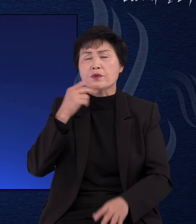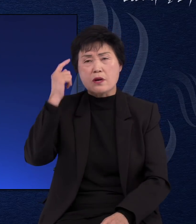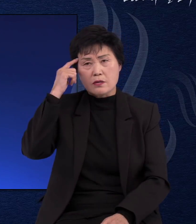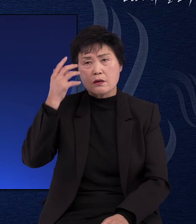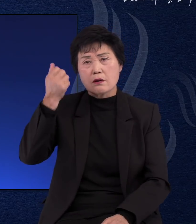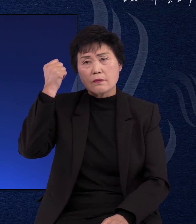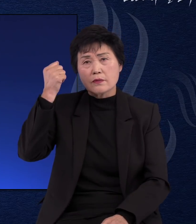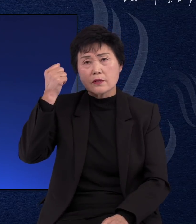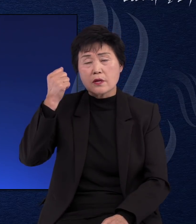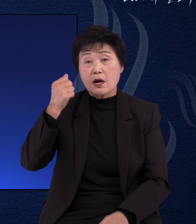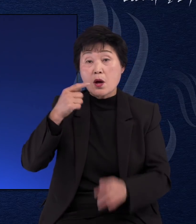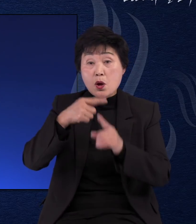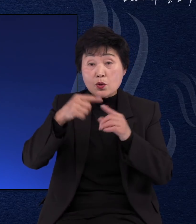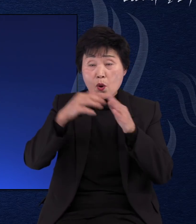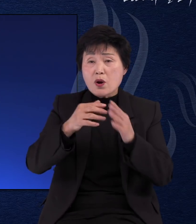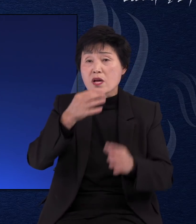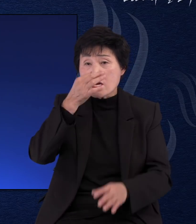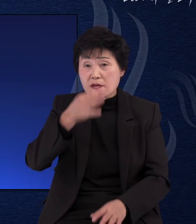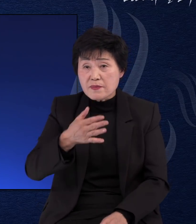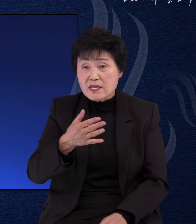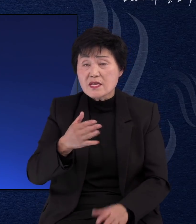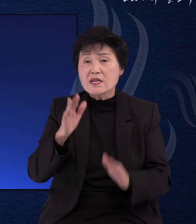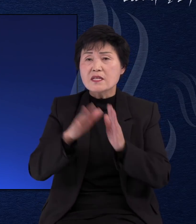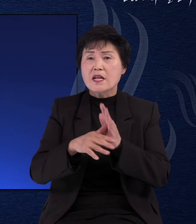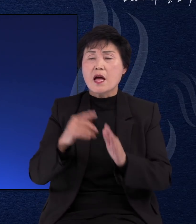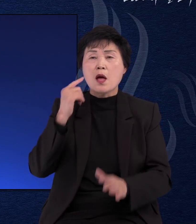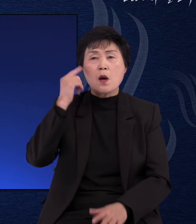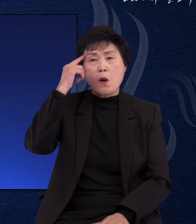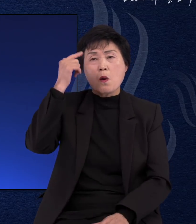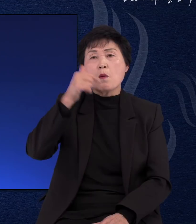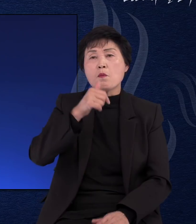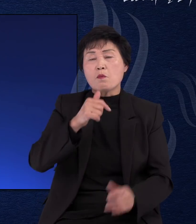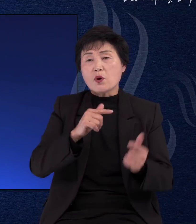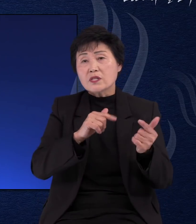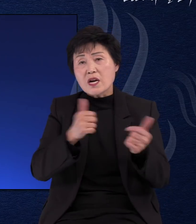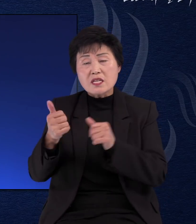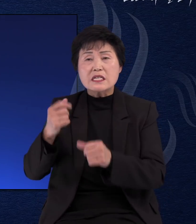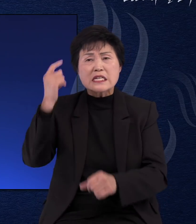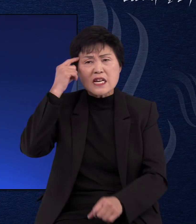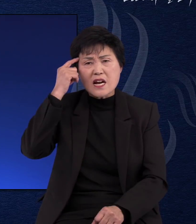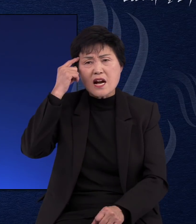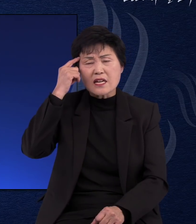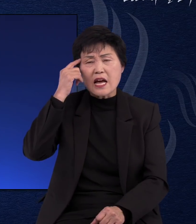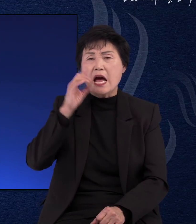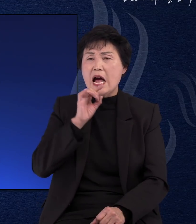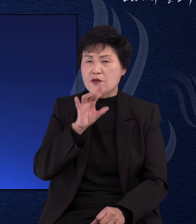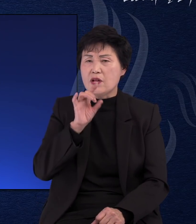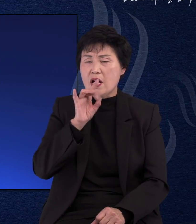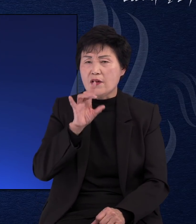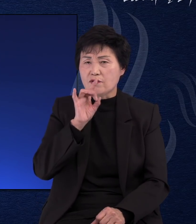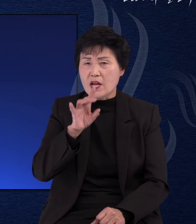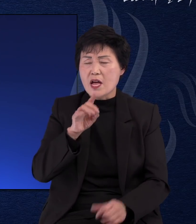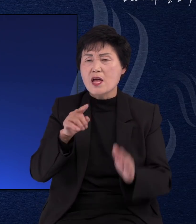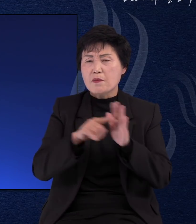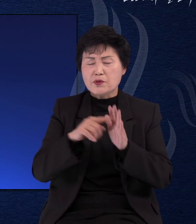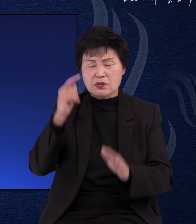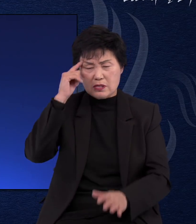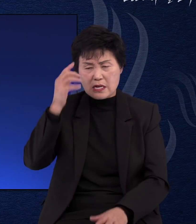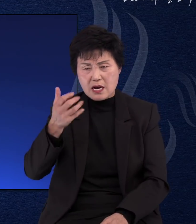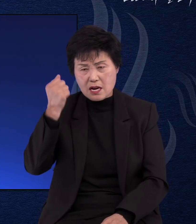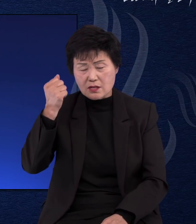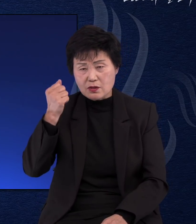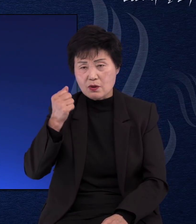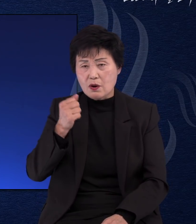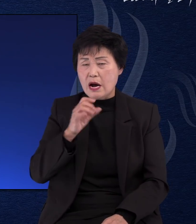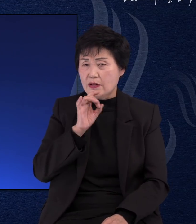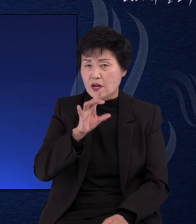목회자들이 이건 해봐야 안 된다, 예수님이 오셔도 다시 회복 안 된다, 성도들이 모여서 우리 교회에 이제 가망 없다고 해서